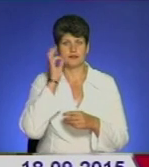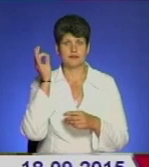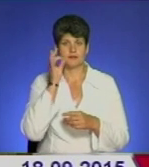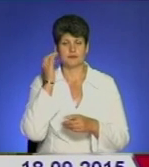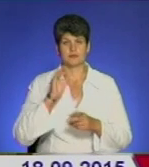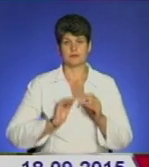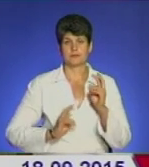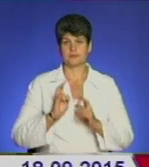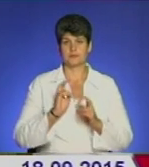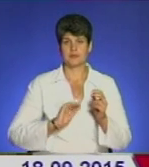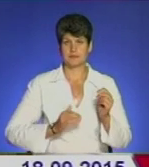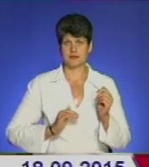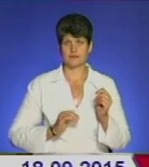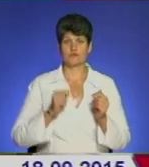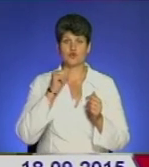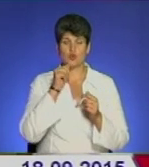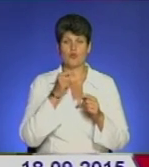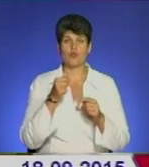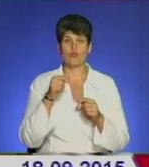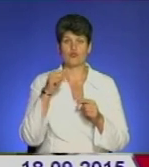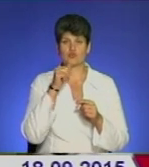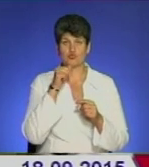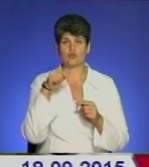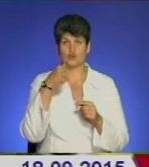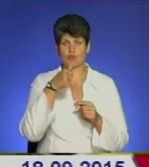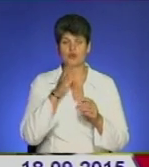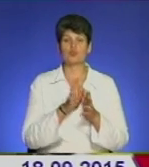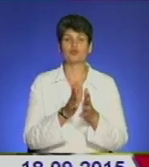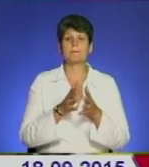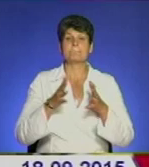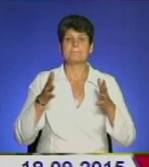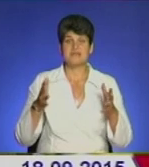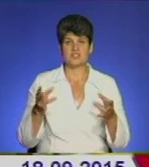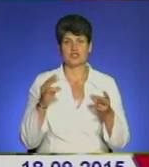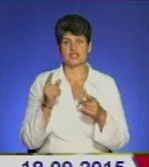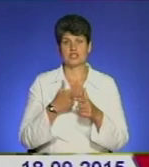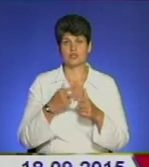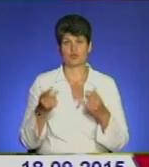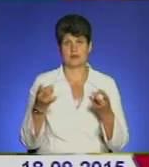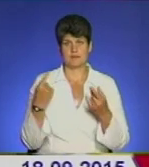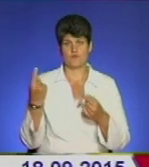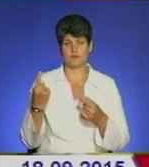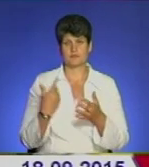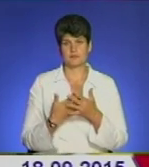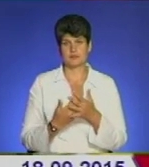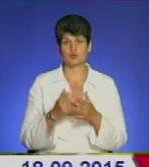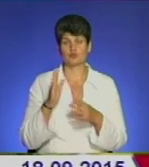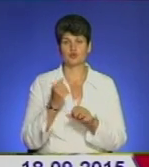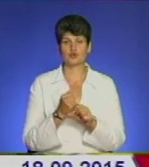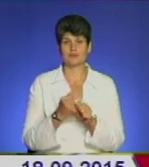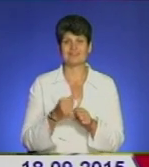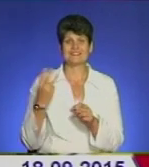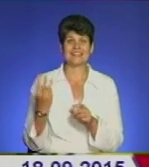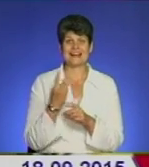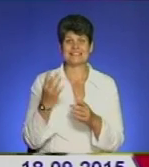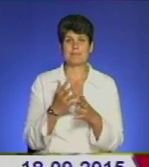цьому році цукру буде все рівно виготовлено більше, ніж потреби в області. Орієнтовно буде виготовлено цукру в